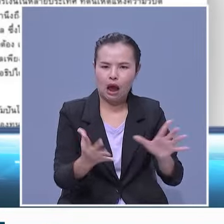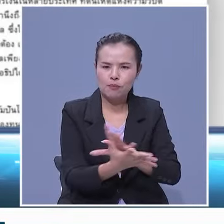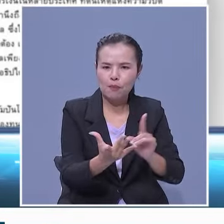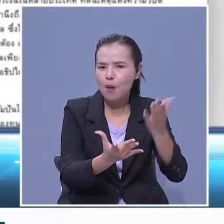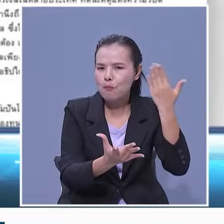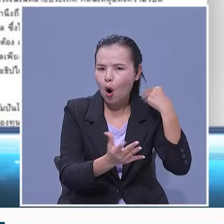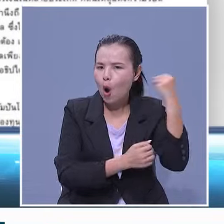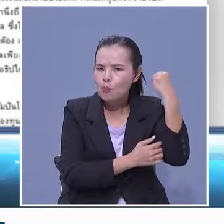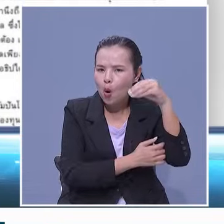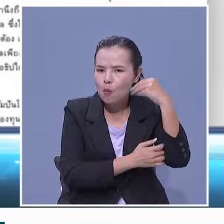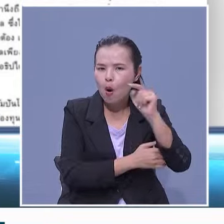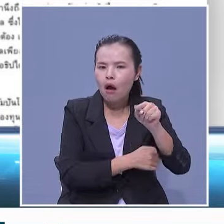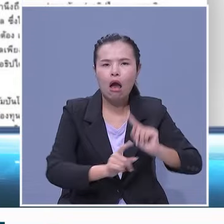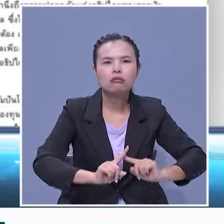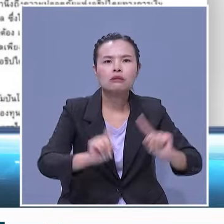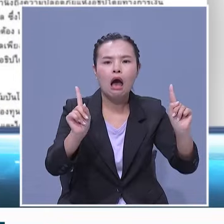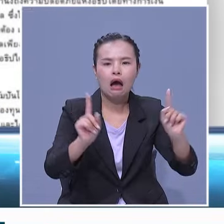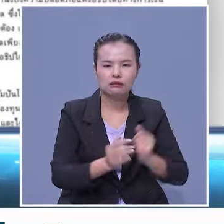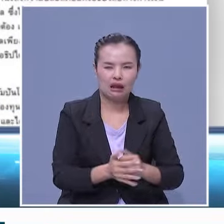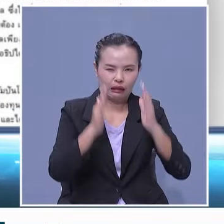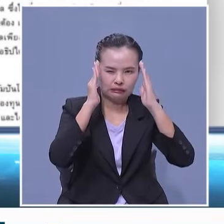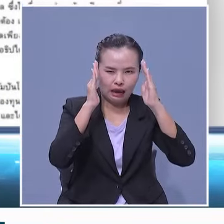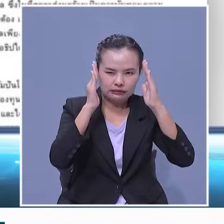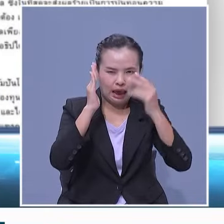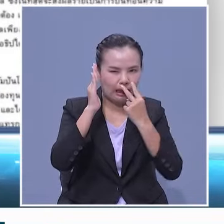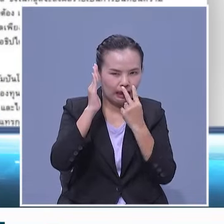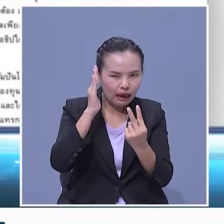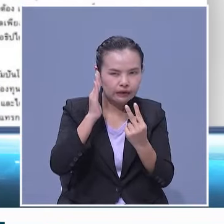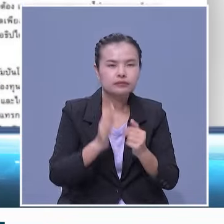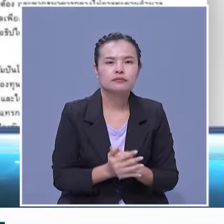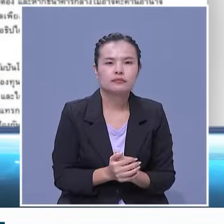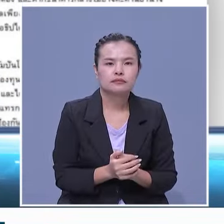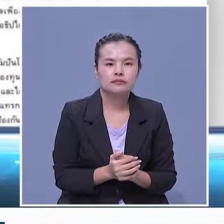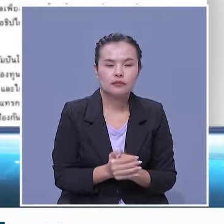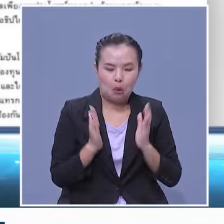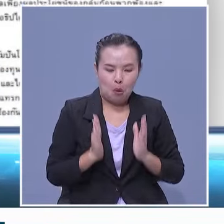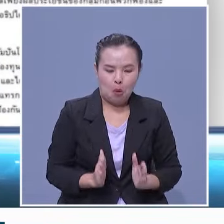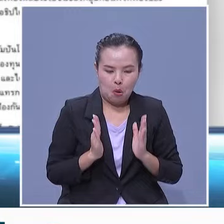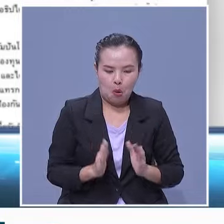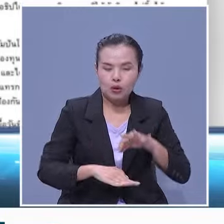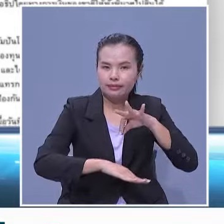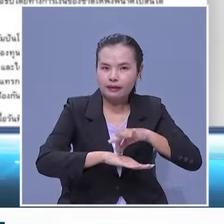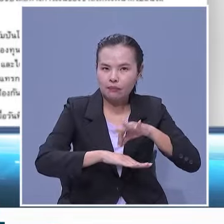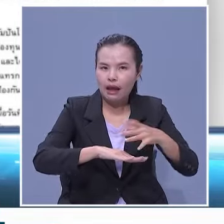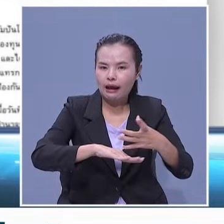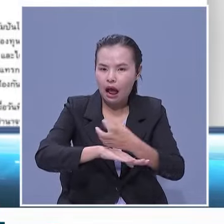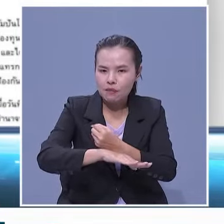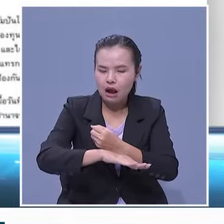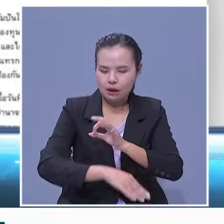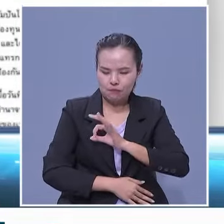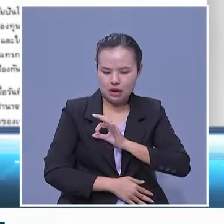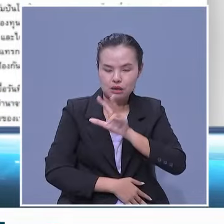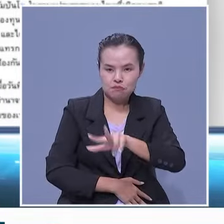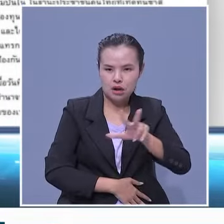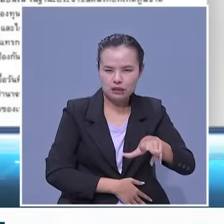ปฏิบัติหลายครั้งที่ผ่านมาทำให้เห็นเจตนาอันแรงกล้าในการจัดส่งส่งบุคคลที่ยึดโยงกับการเมืองให้เข้ามาแทรก